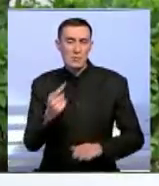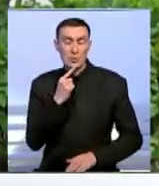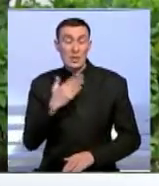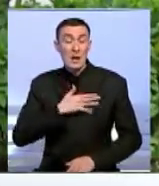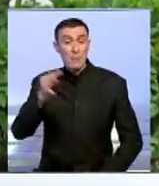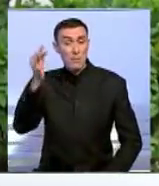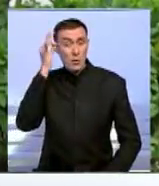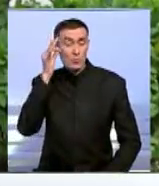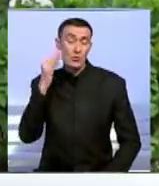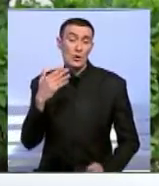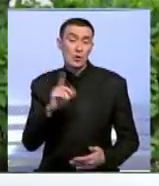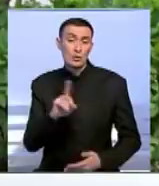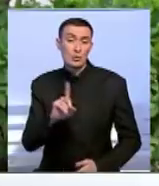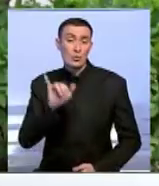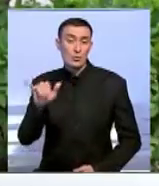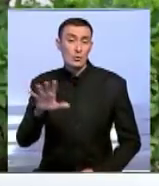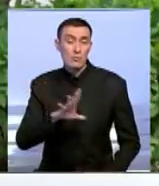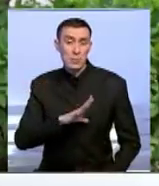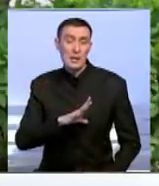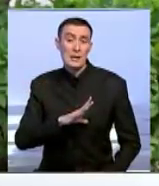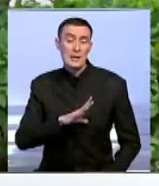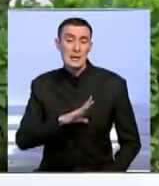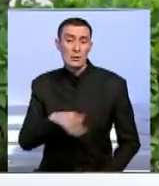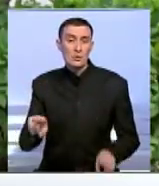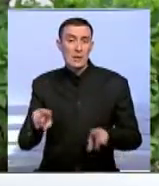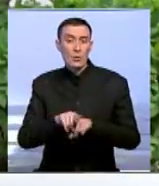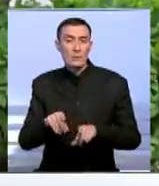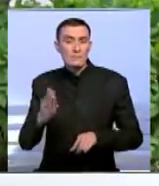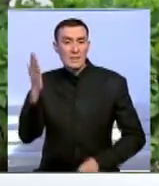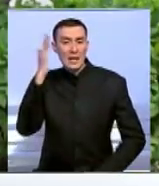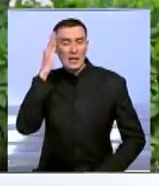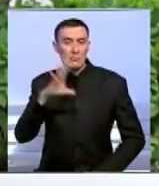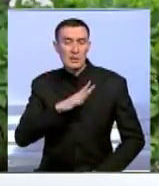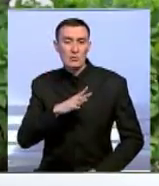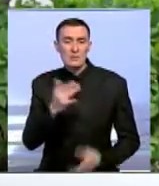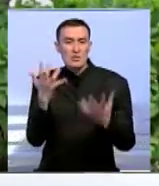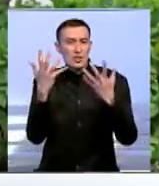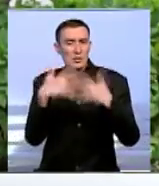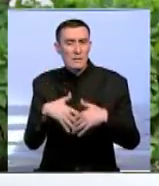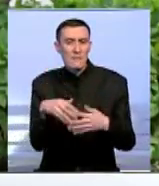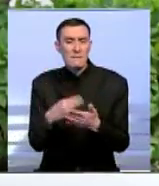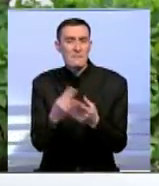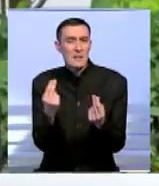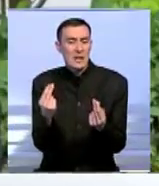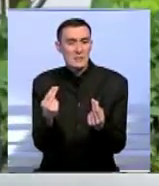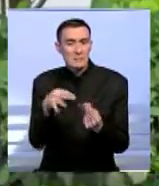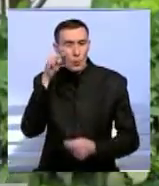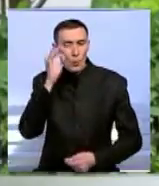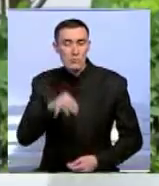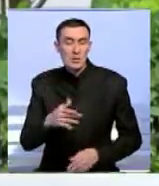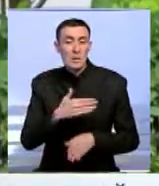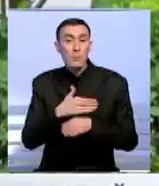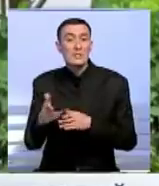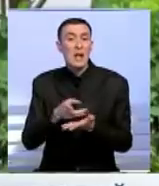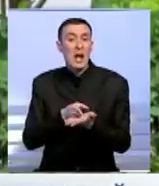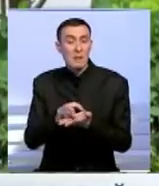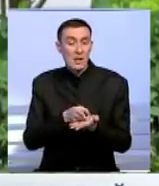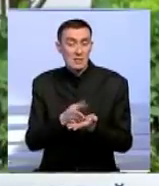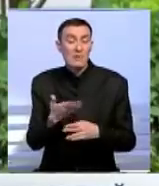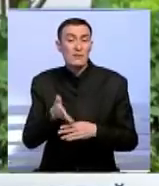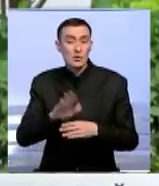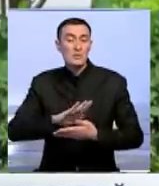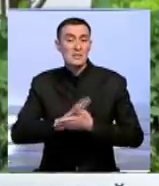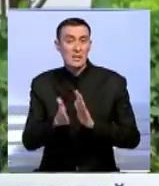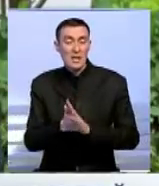помню даже, что у нее были такой талант к цифрам, к финансам. Она даже после операции была в тяжелом